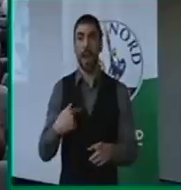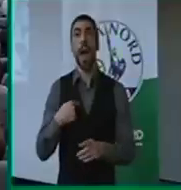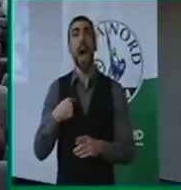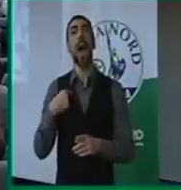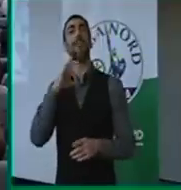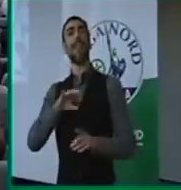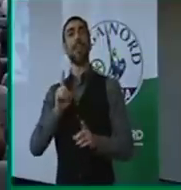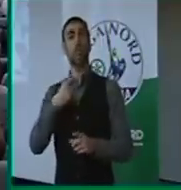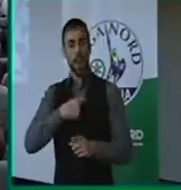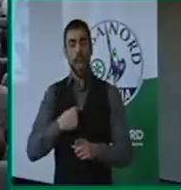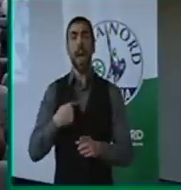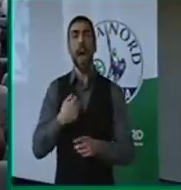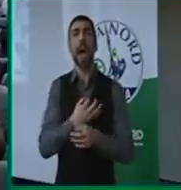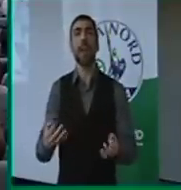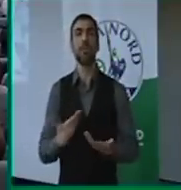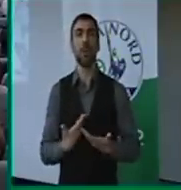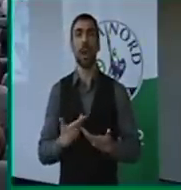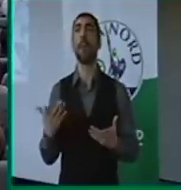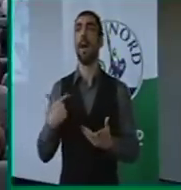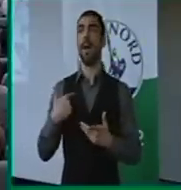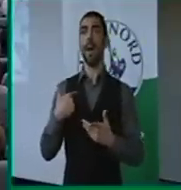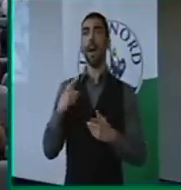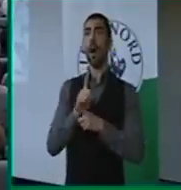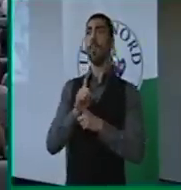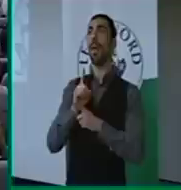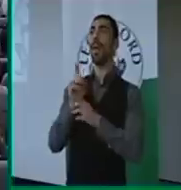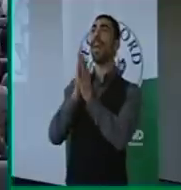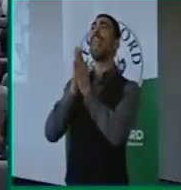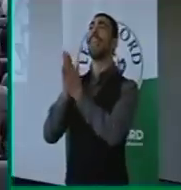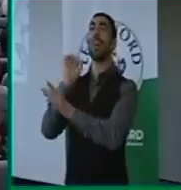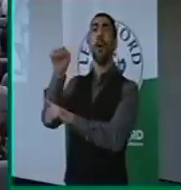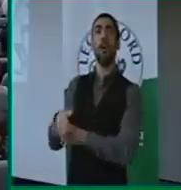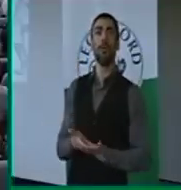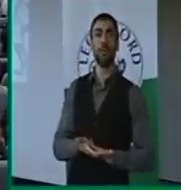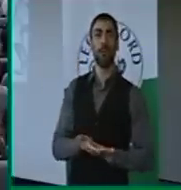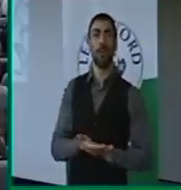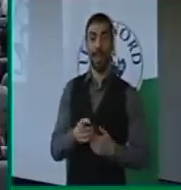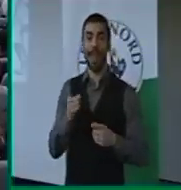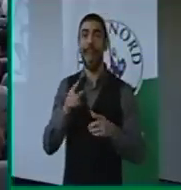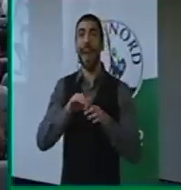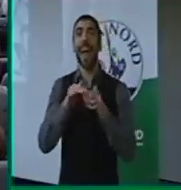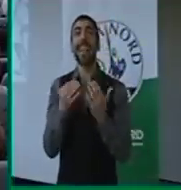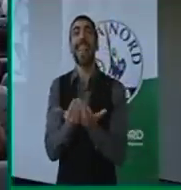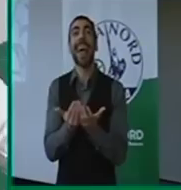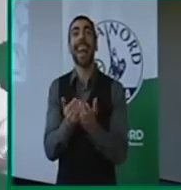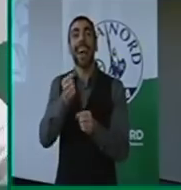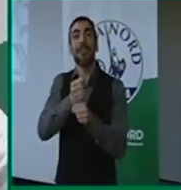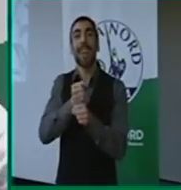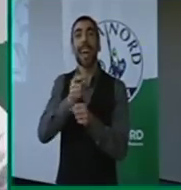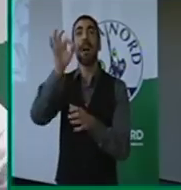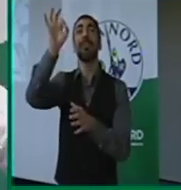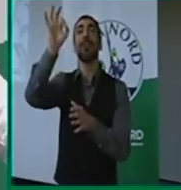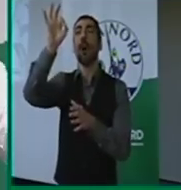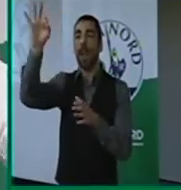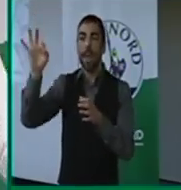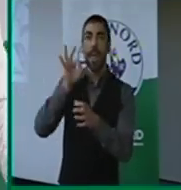ragione però siamo eretici La terra è ferma ed è il sole che gira intorno